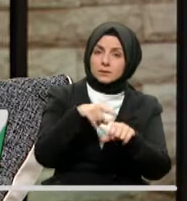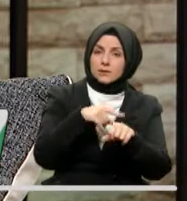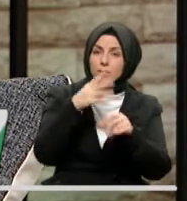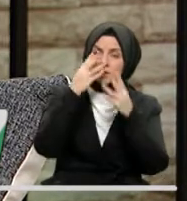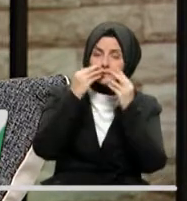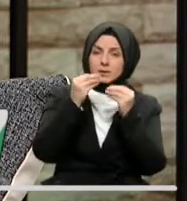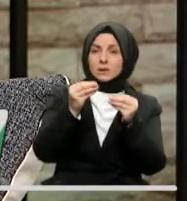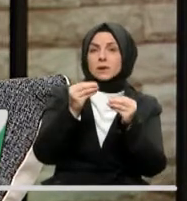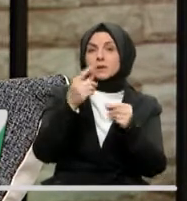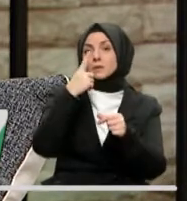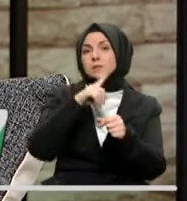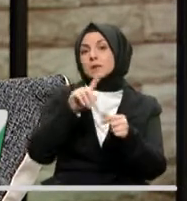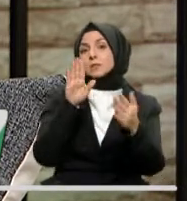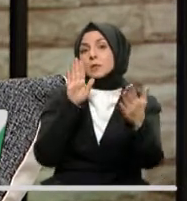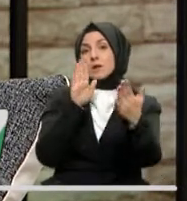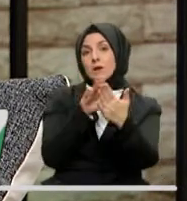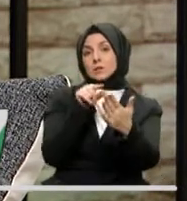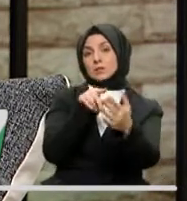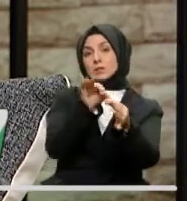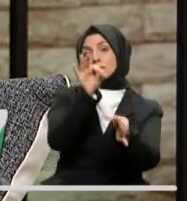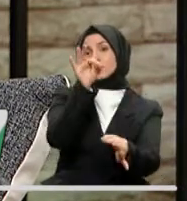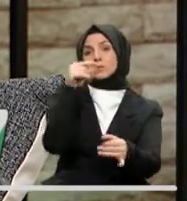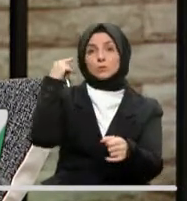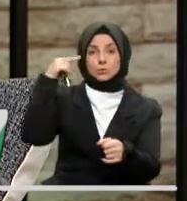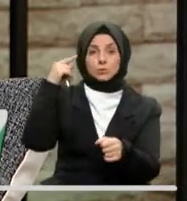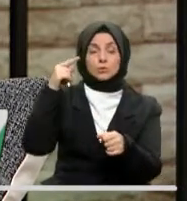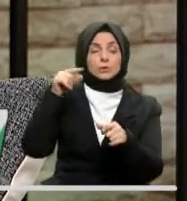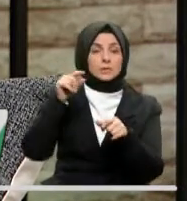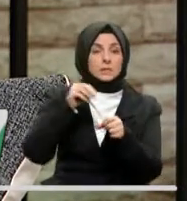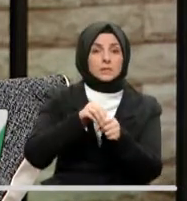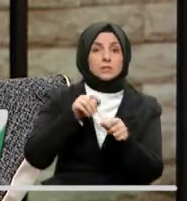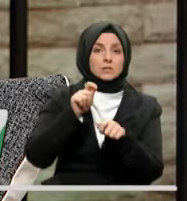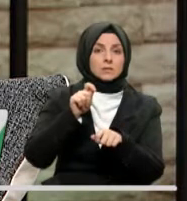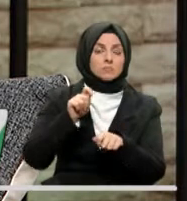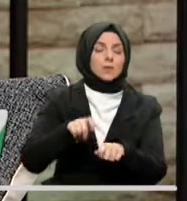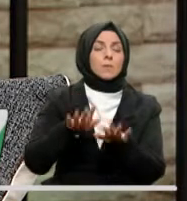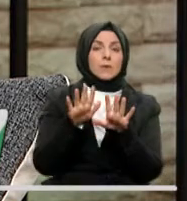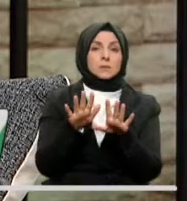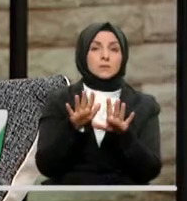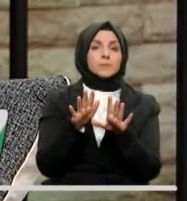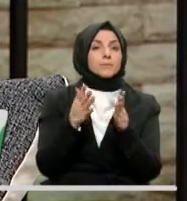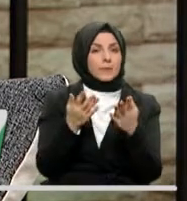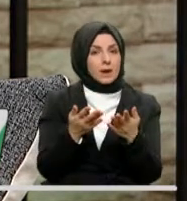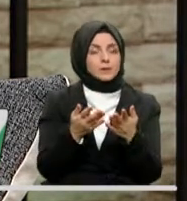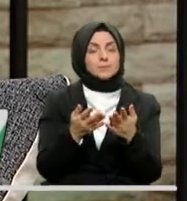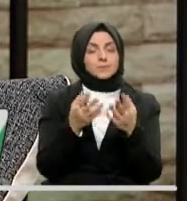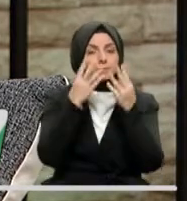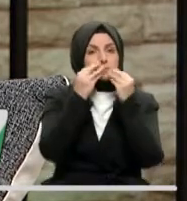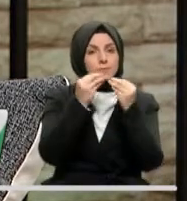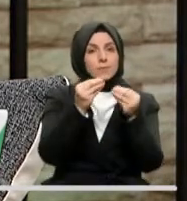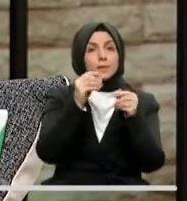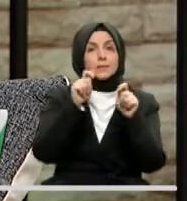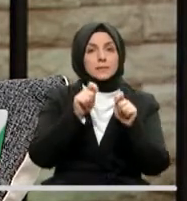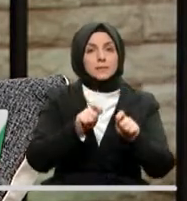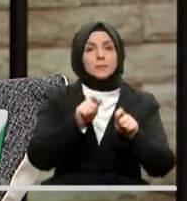sadece karşı düşündüğü için yapmaz alacağı şeyin peşindedir ya fedakarlık yapayım karşıya verici olayım ki onun sevgisini onun